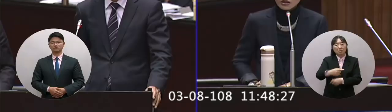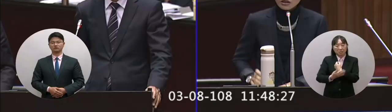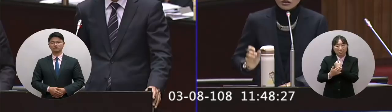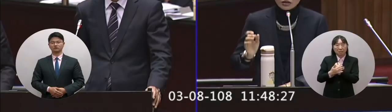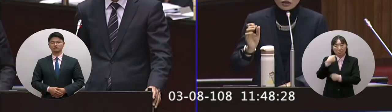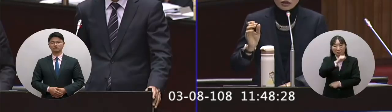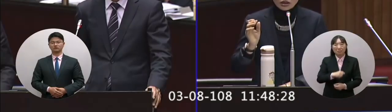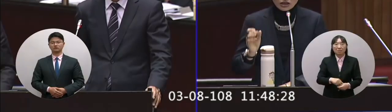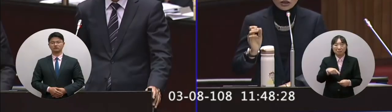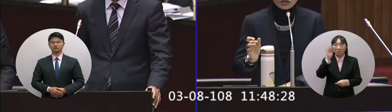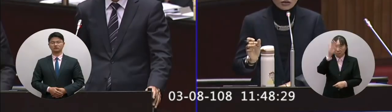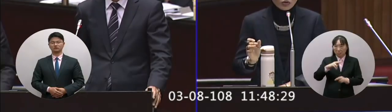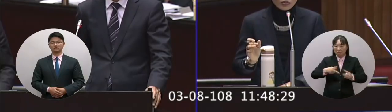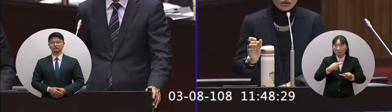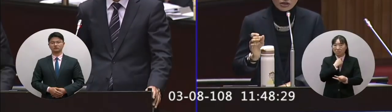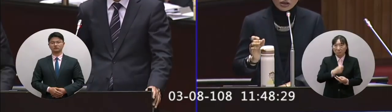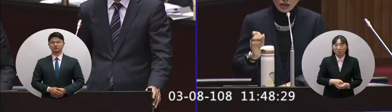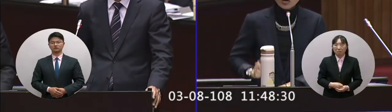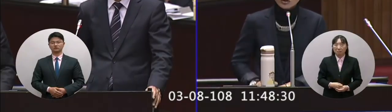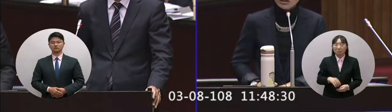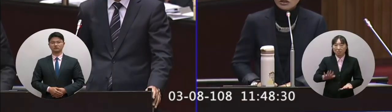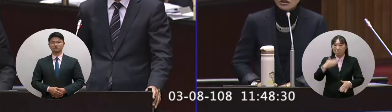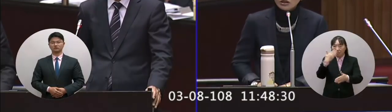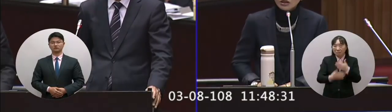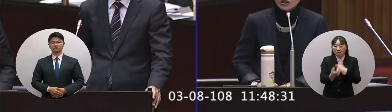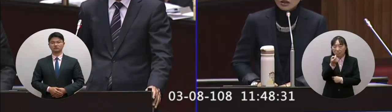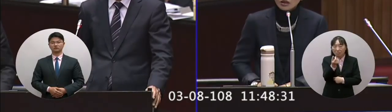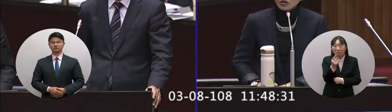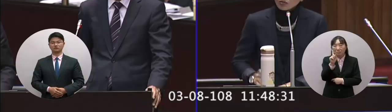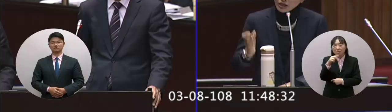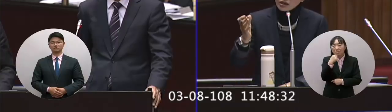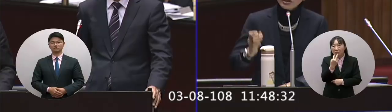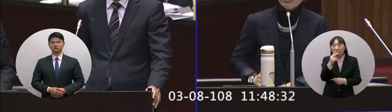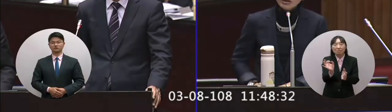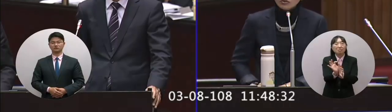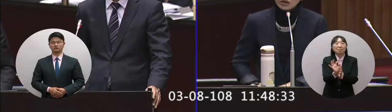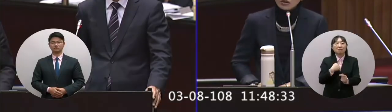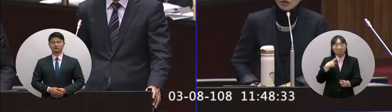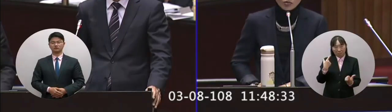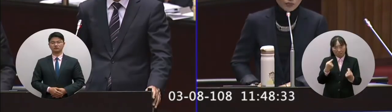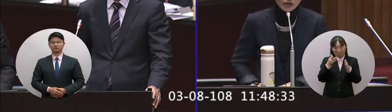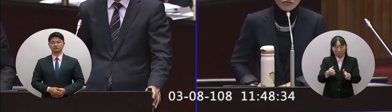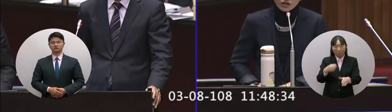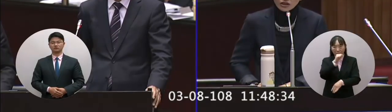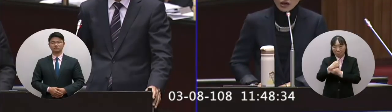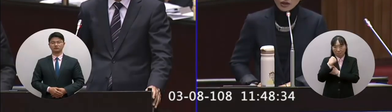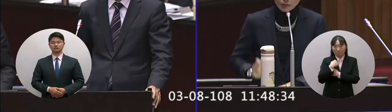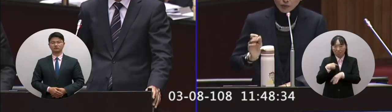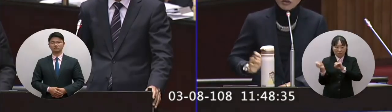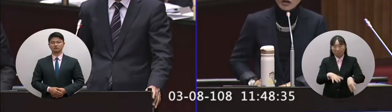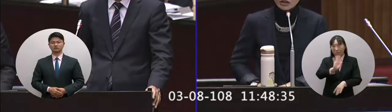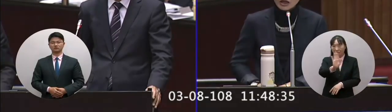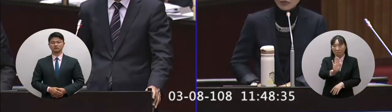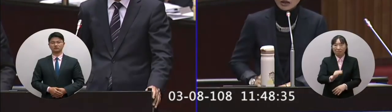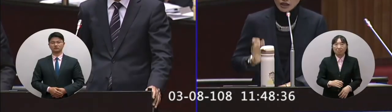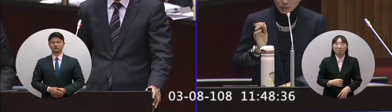哦。但是即使我们只剩下一口气，我们还是要为台湾努力，我们不应该放弃台湾，